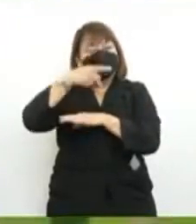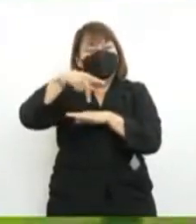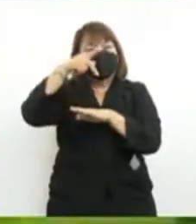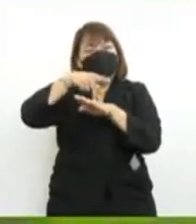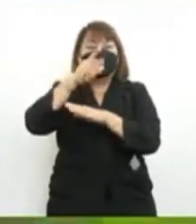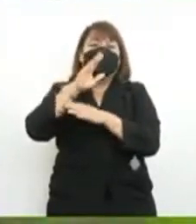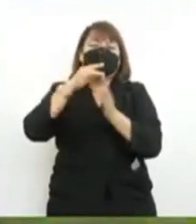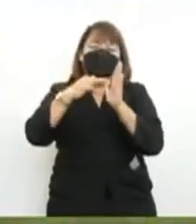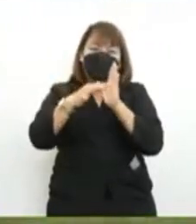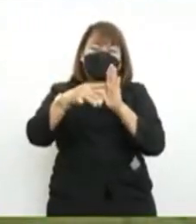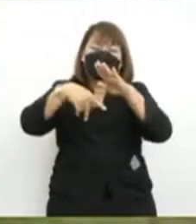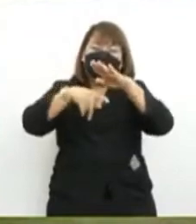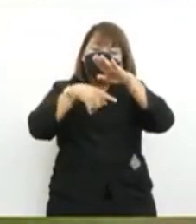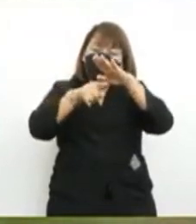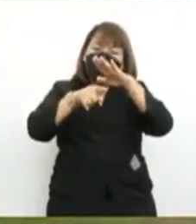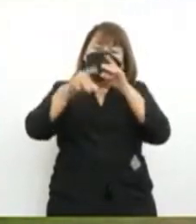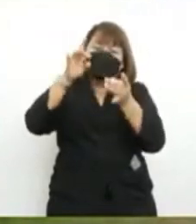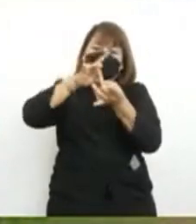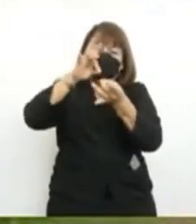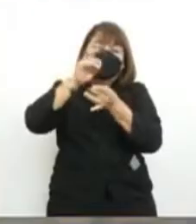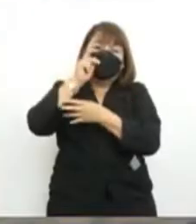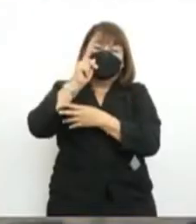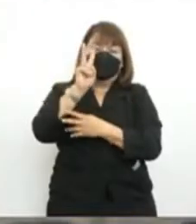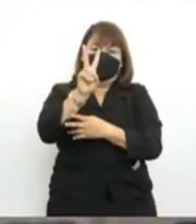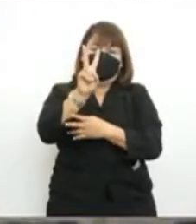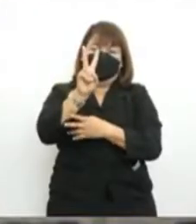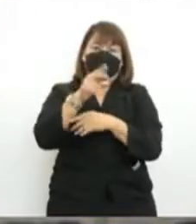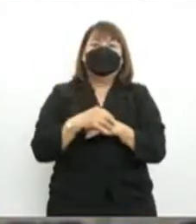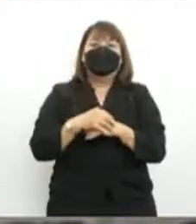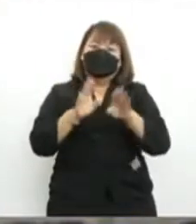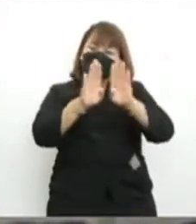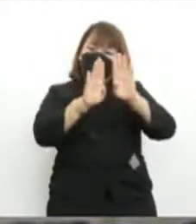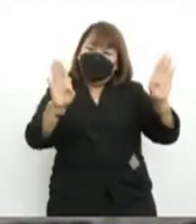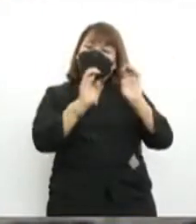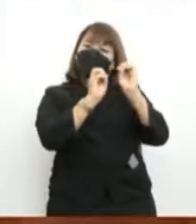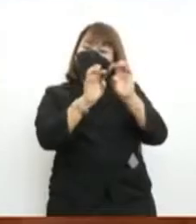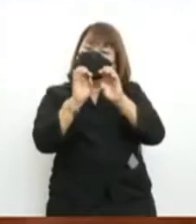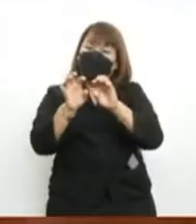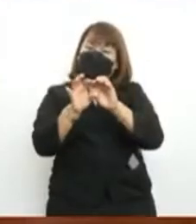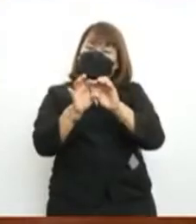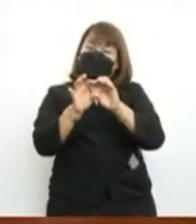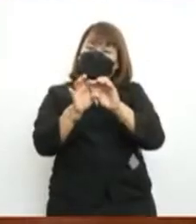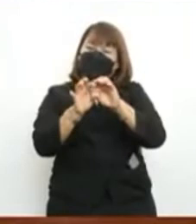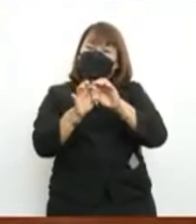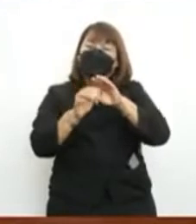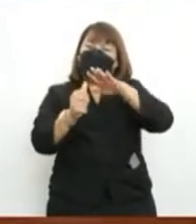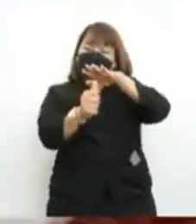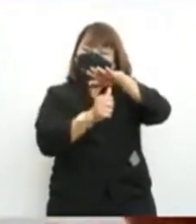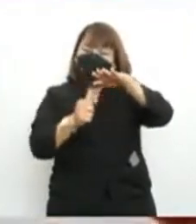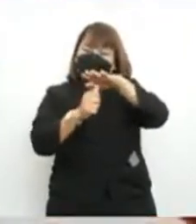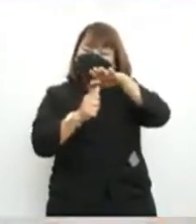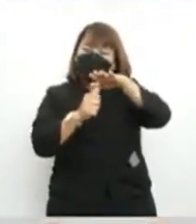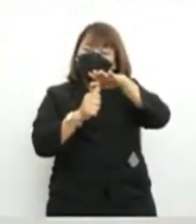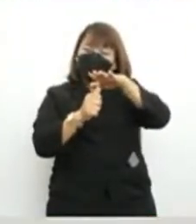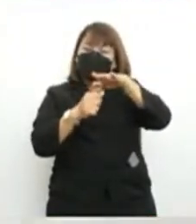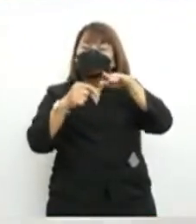าประถมศึกษาสุโขทัยเขต2เปิดทำการสอนตั้งแต่ระดับชั้นอนุบาล